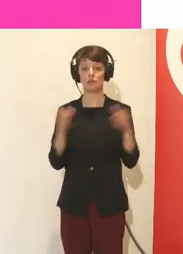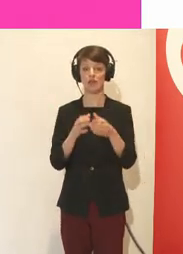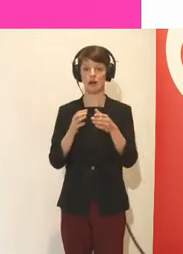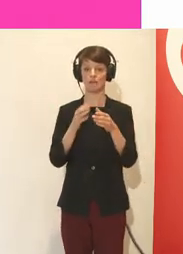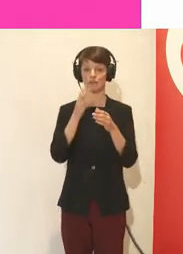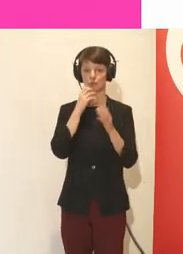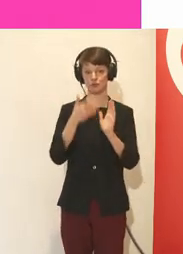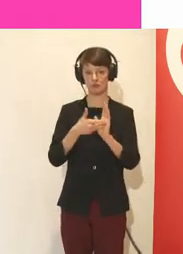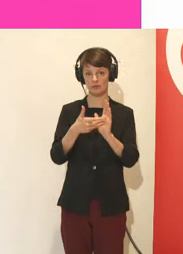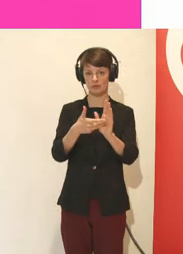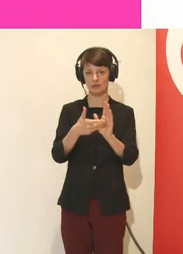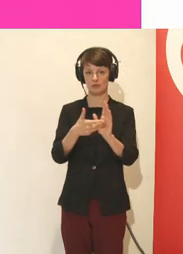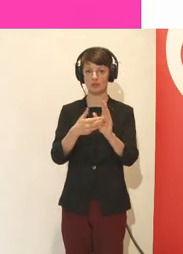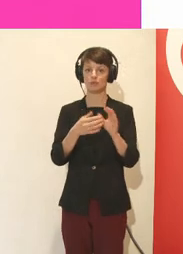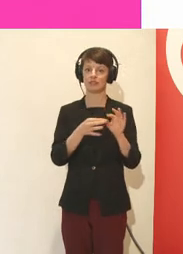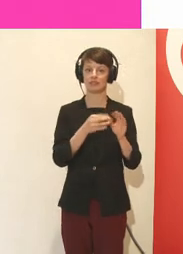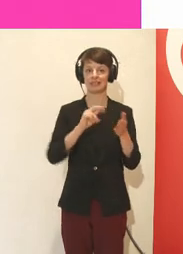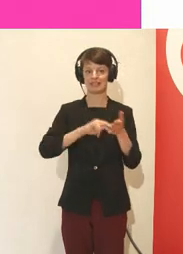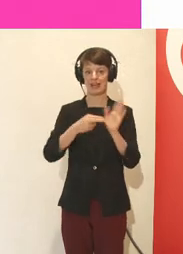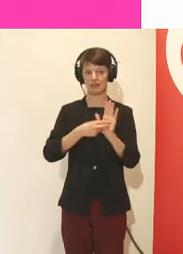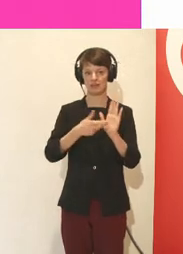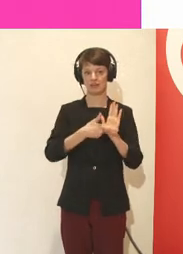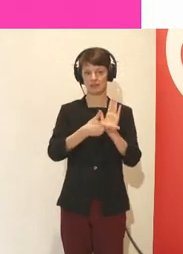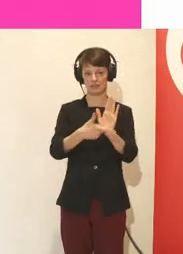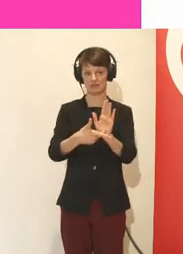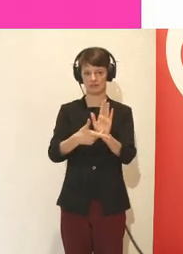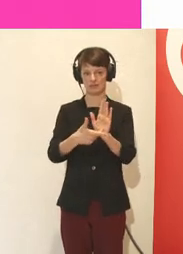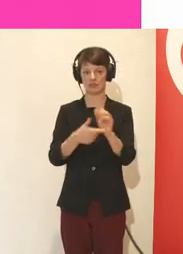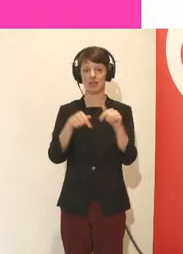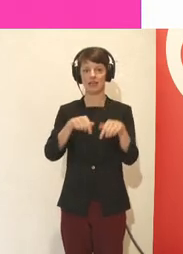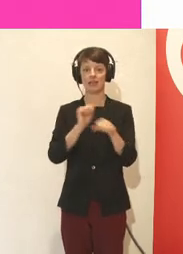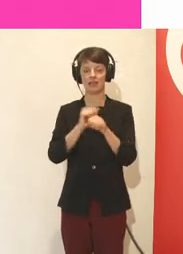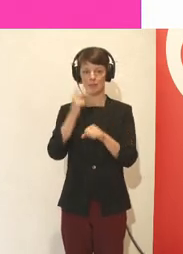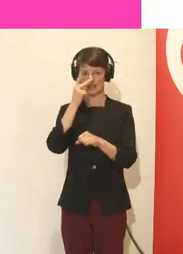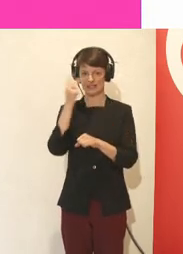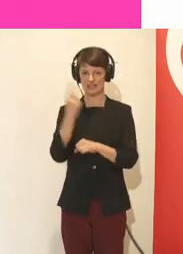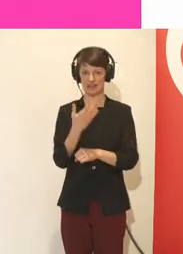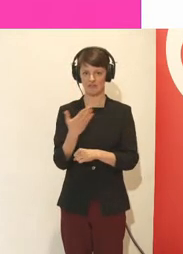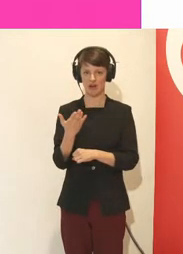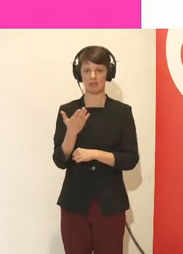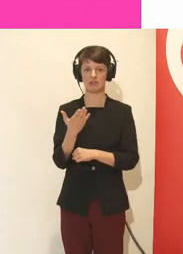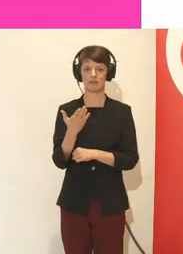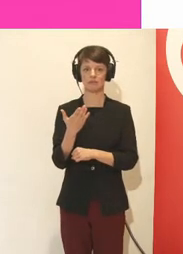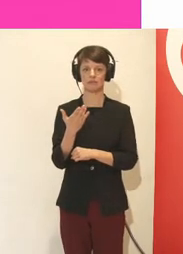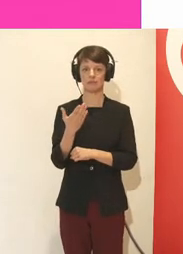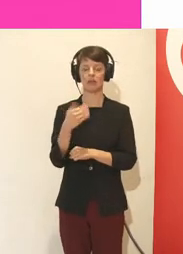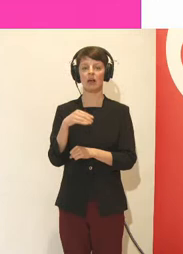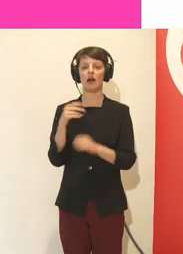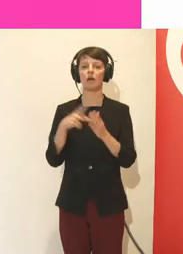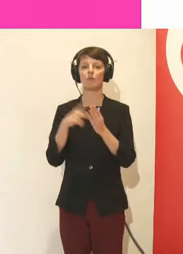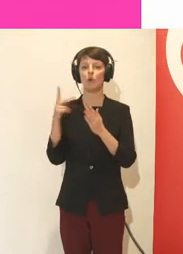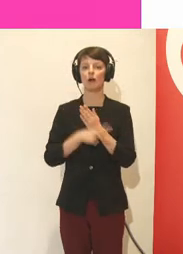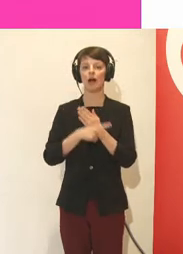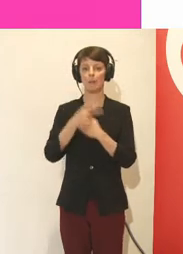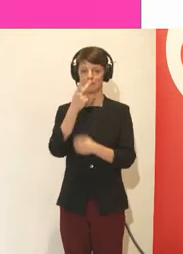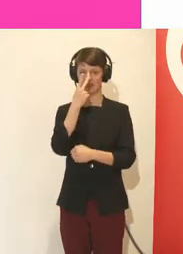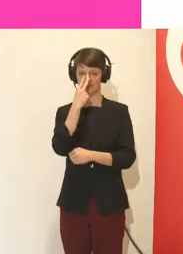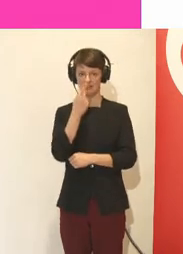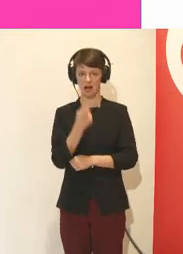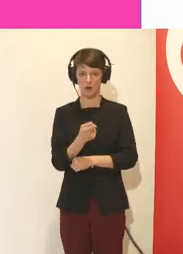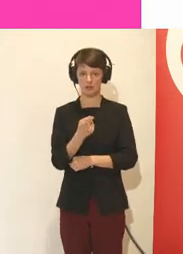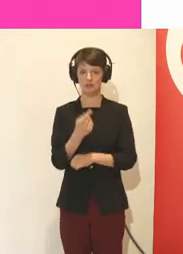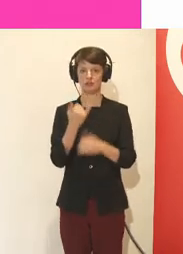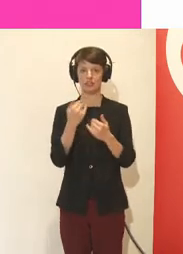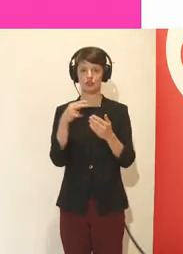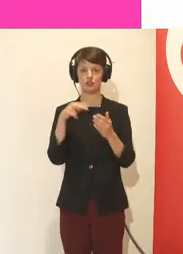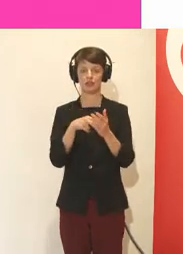aussieht und ich führe also bisschen durch genau hier seht ihr jetzt auf das dem was eingeblendet wird wie das programm aussieht und da steht